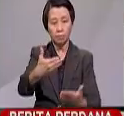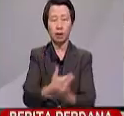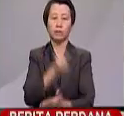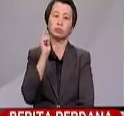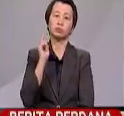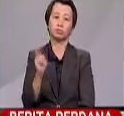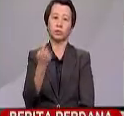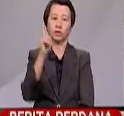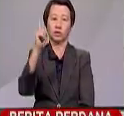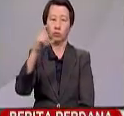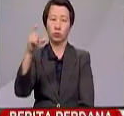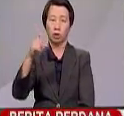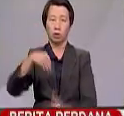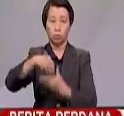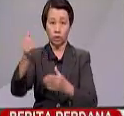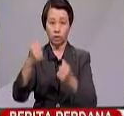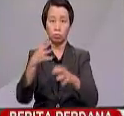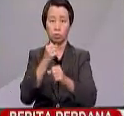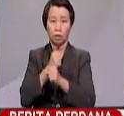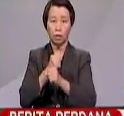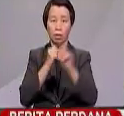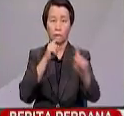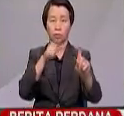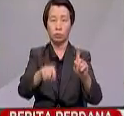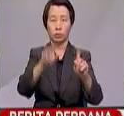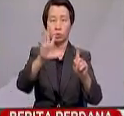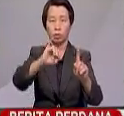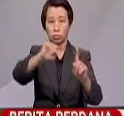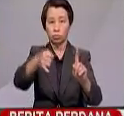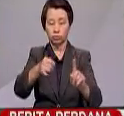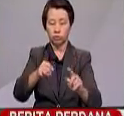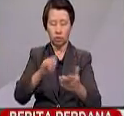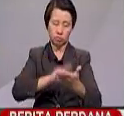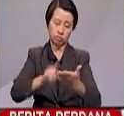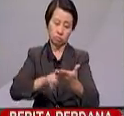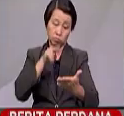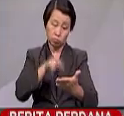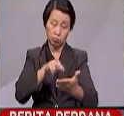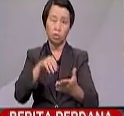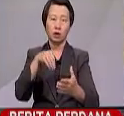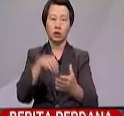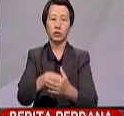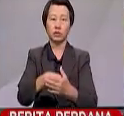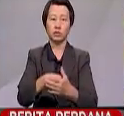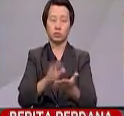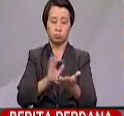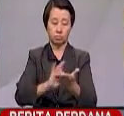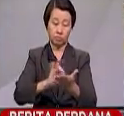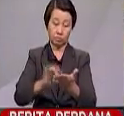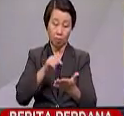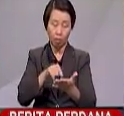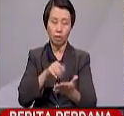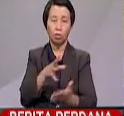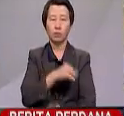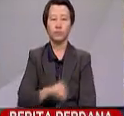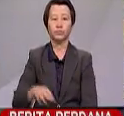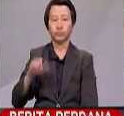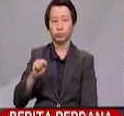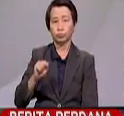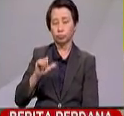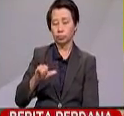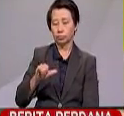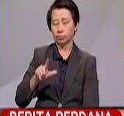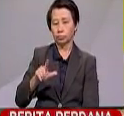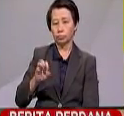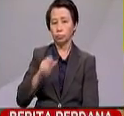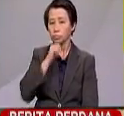sahaja sebulan dikeluarkan telah mendapat 1.5 juta tontonan di saluran media sosial berkenaan. Alisa tidak